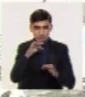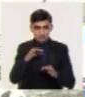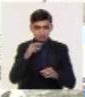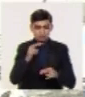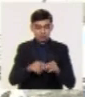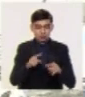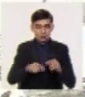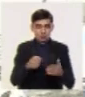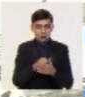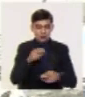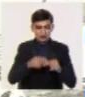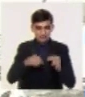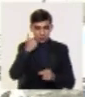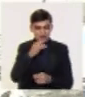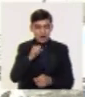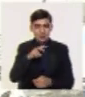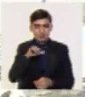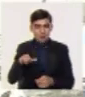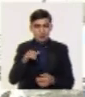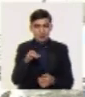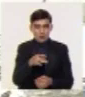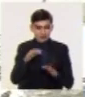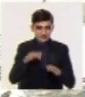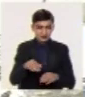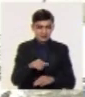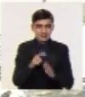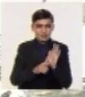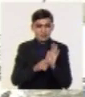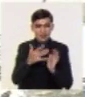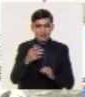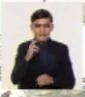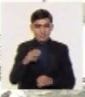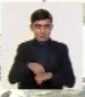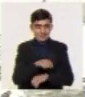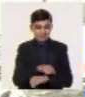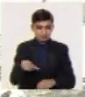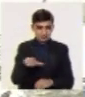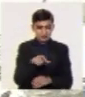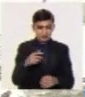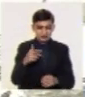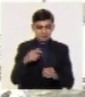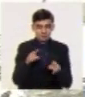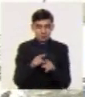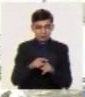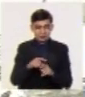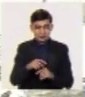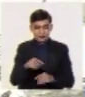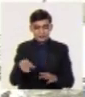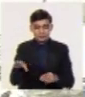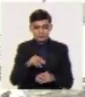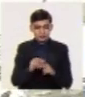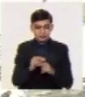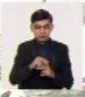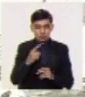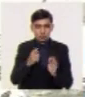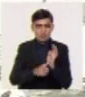Ағымдағы жылдың соңына дейін Алатау ауданында 75 шақырымды құрайтын 306 көшенің жолын салып бітіреміз. Ал келесі жылы бұл ауданның 3